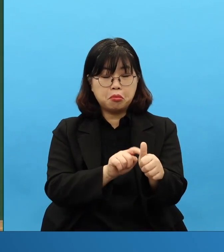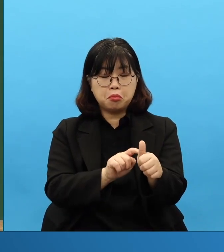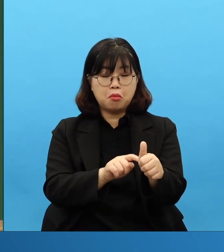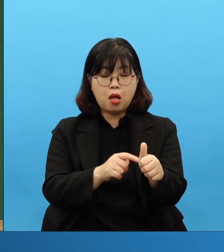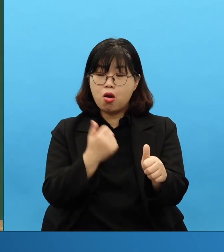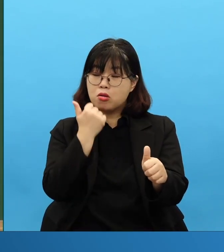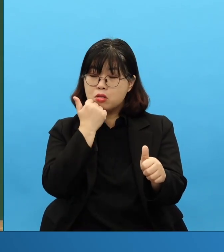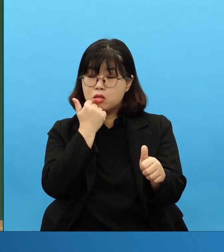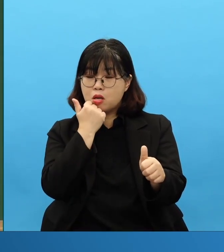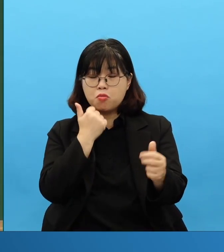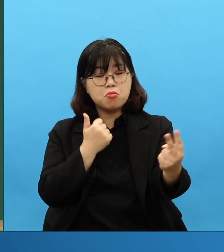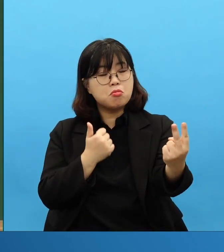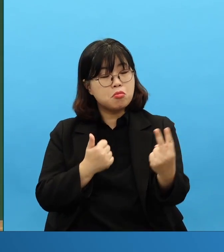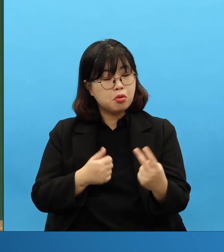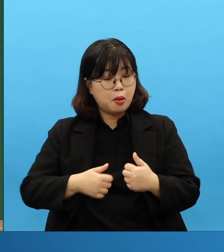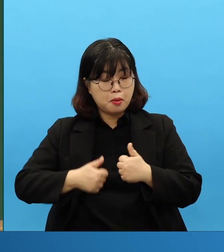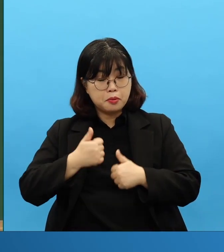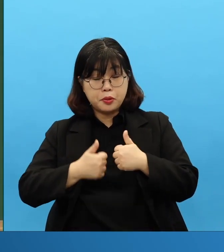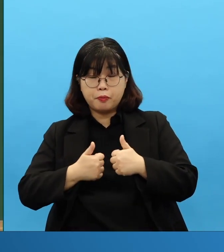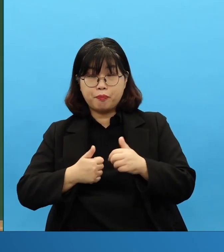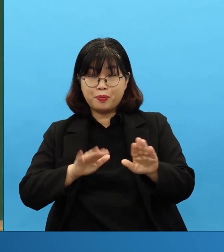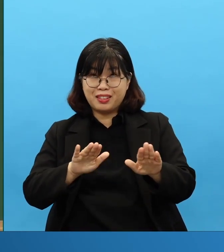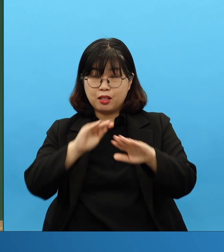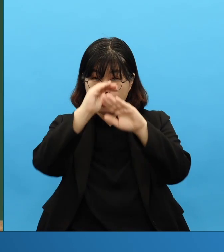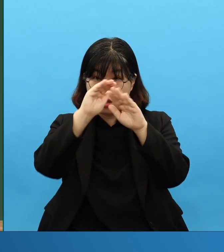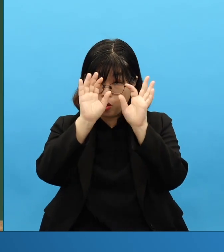아브라함을 시험하시려고 그러십니다.